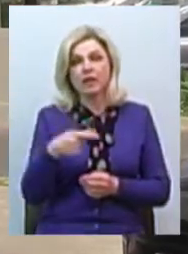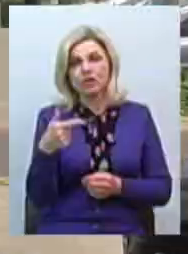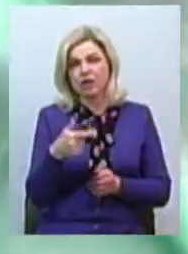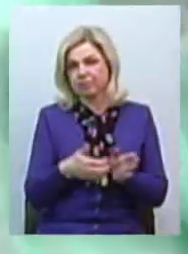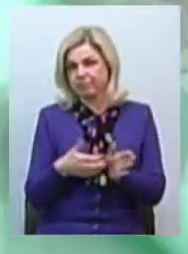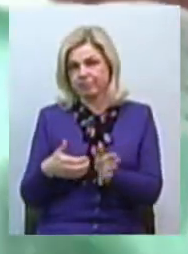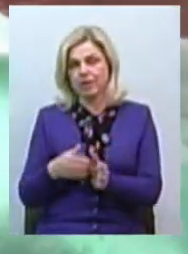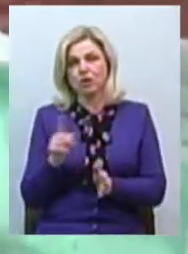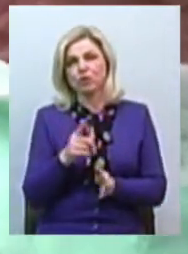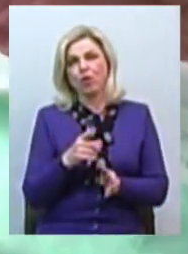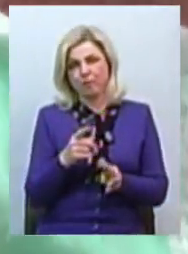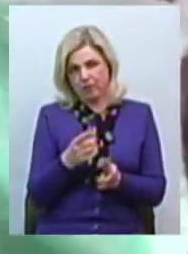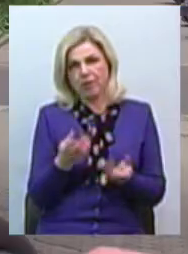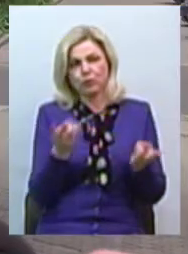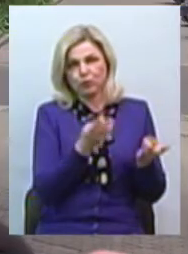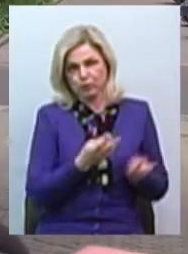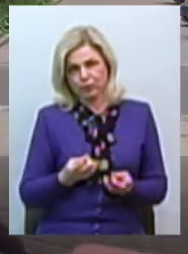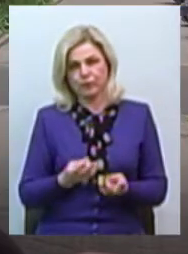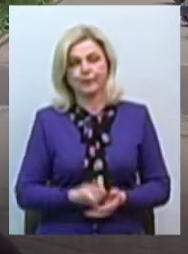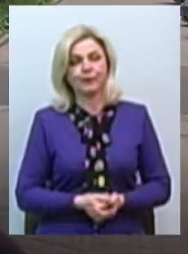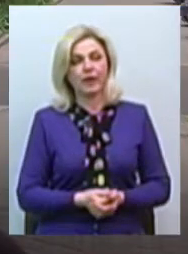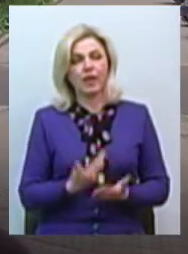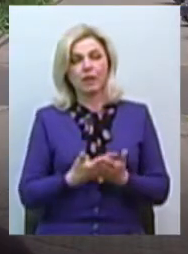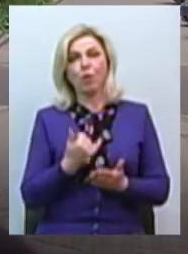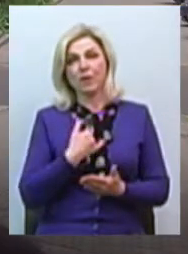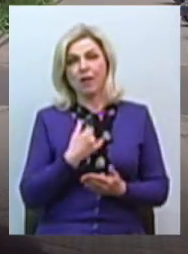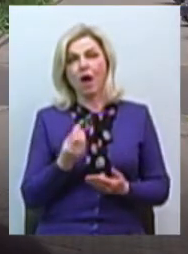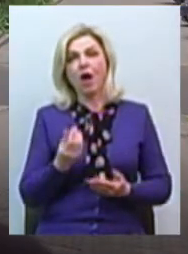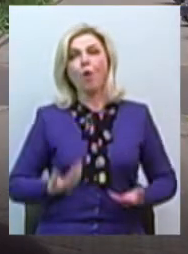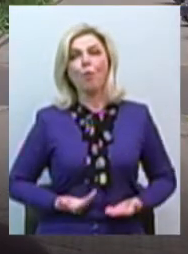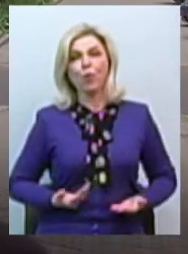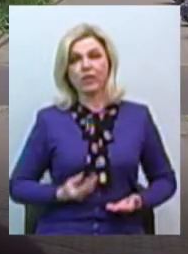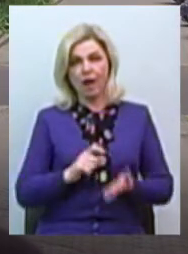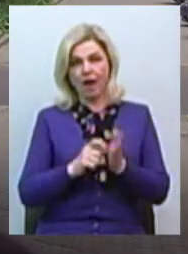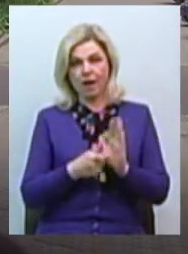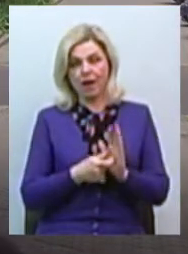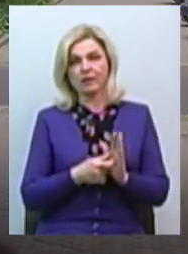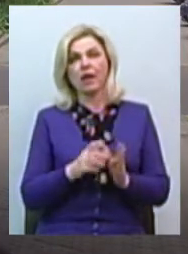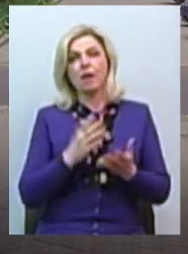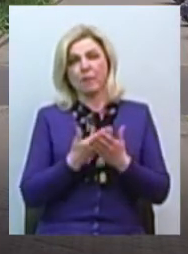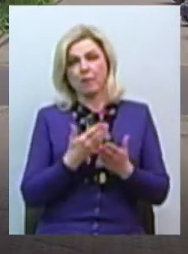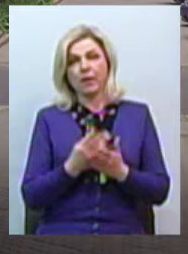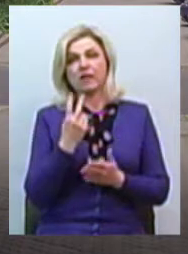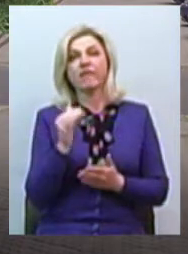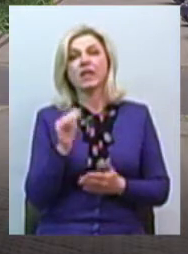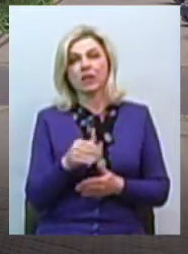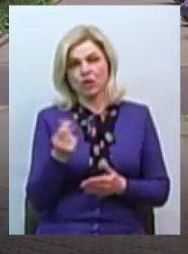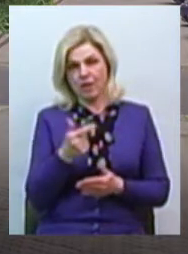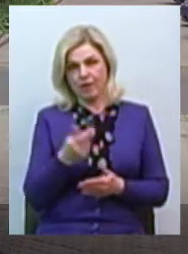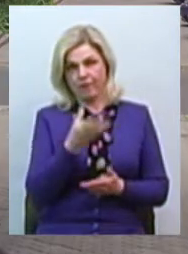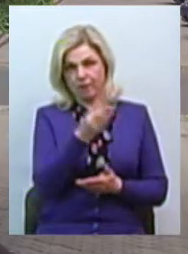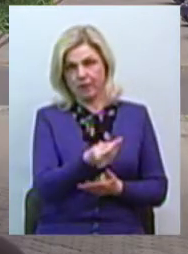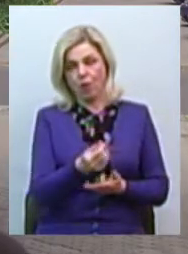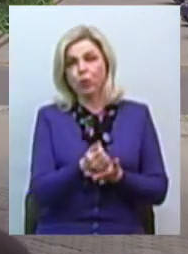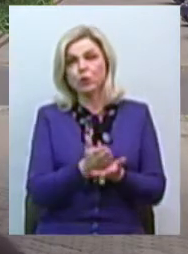недостатньо, щоб задовольнити мінімальні потреби. У мене, наприклад, комуналка складає десь близько 2000, тільки